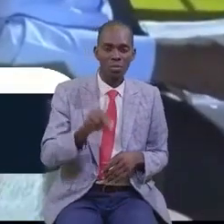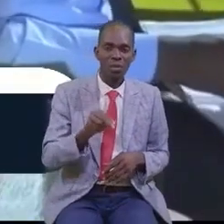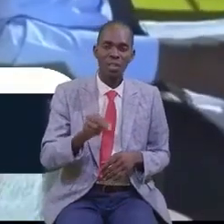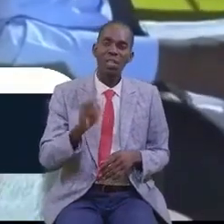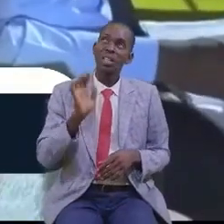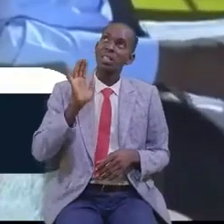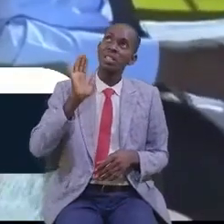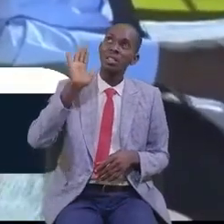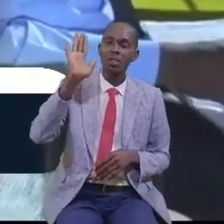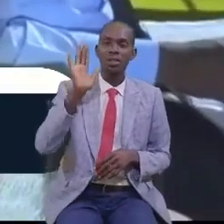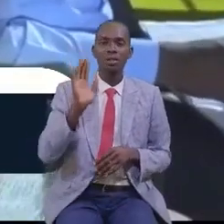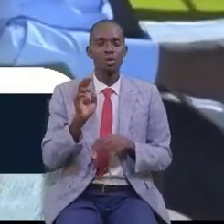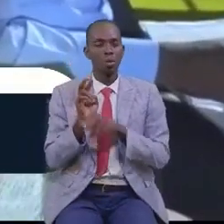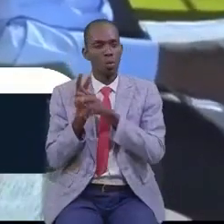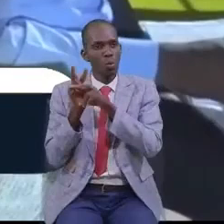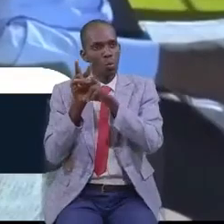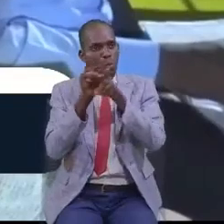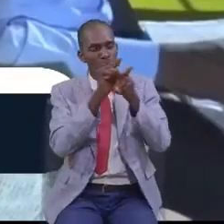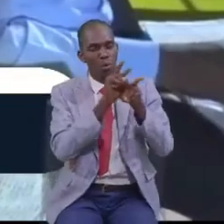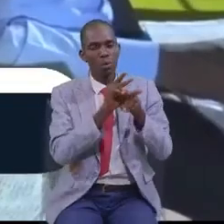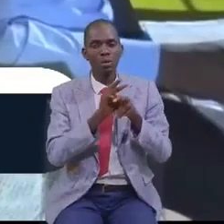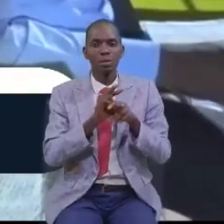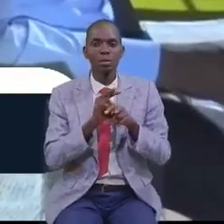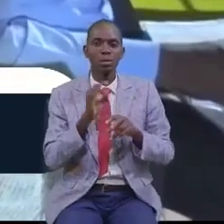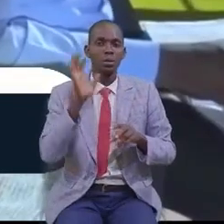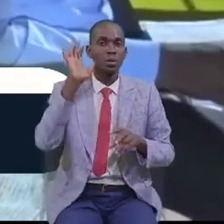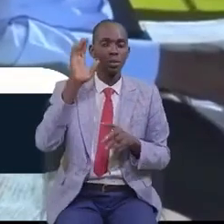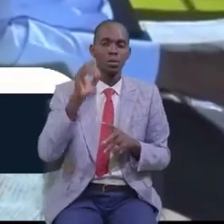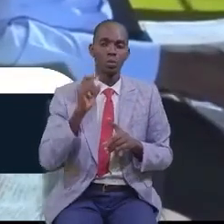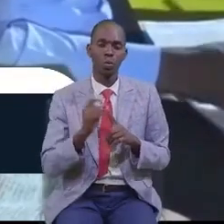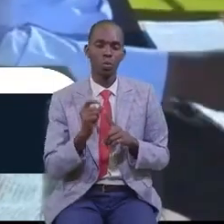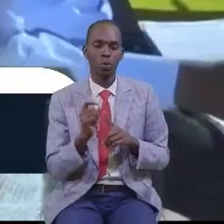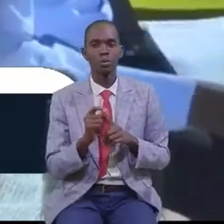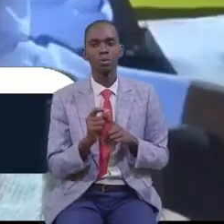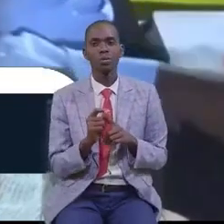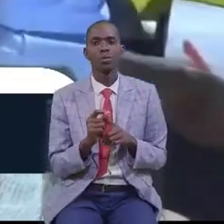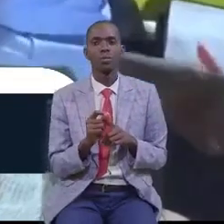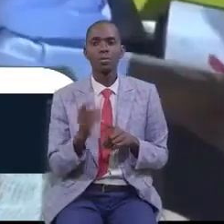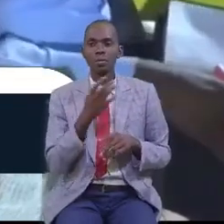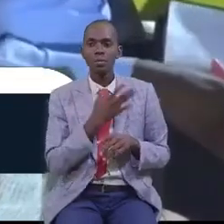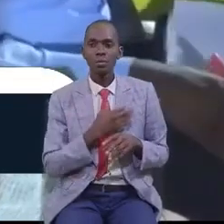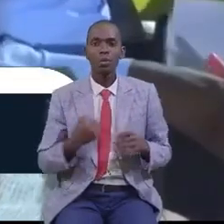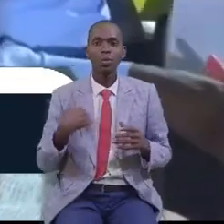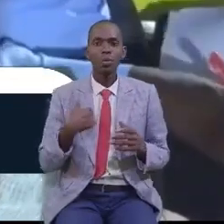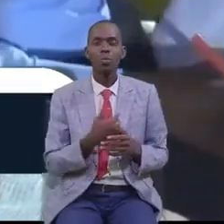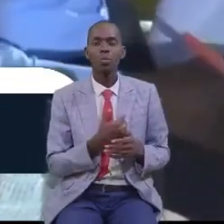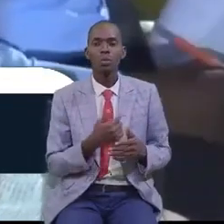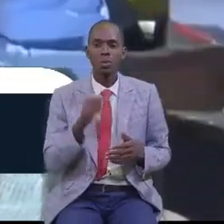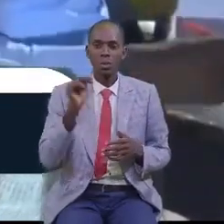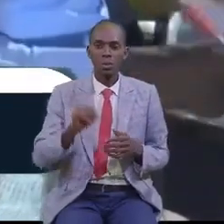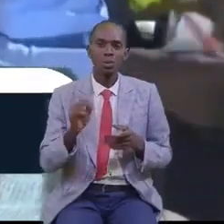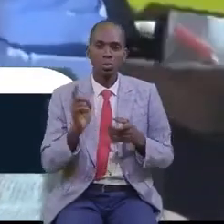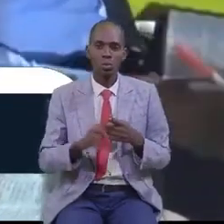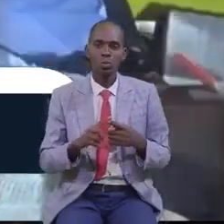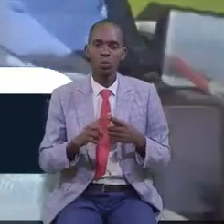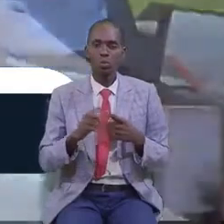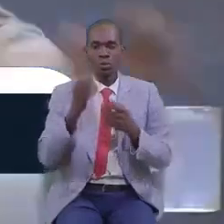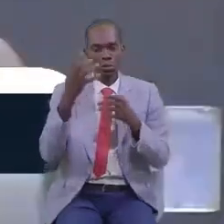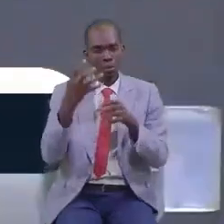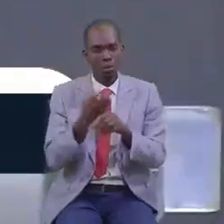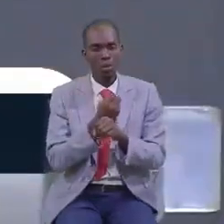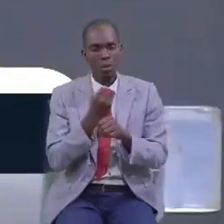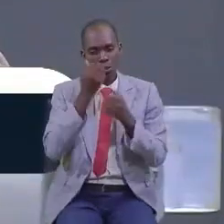హిస్ వర్డ్ మీకు ఆయన వాక్కు కావాలి ఐ వాంట్ టు లుక్ అట్ ది వర్డ్స్ ఆఫ్ హిస్ మౌత్ నేను మొదటిగా